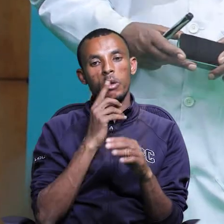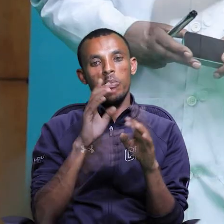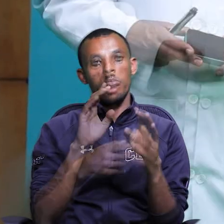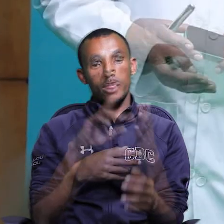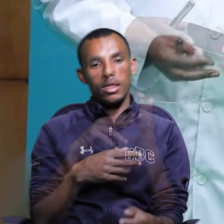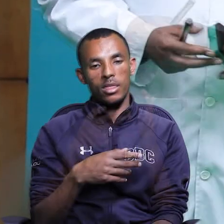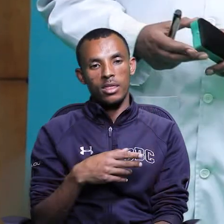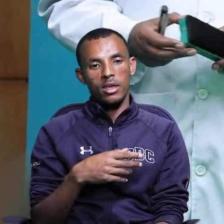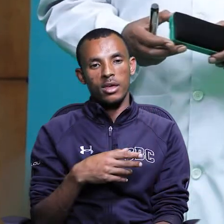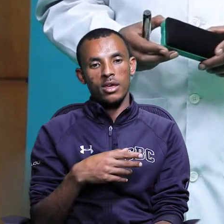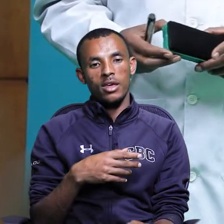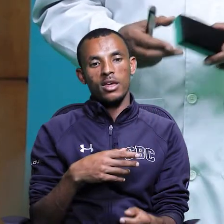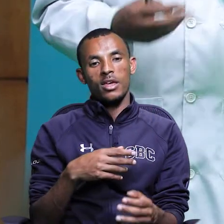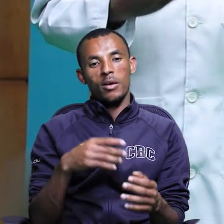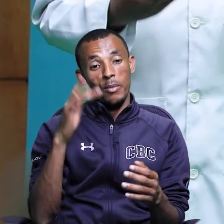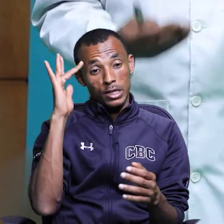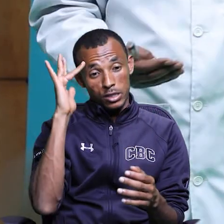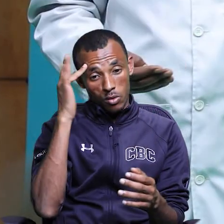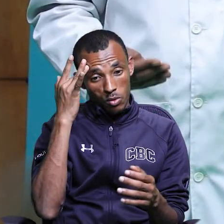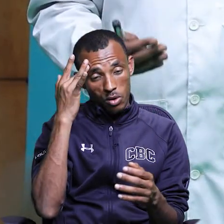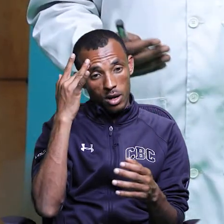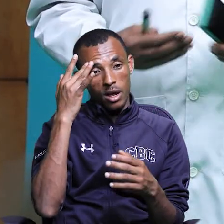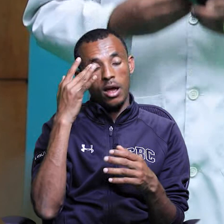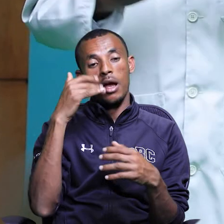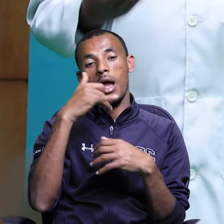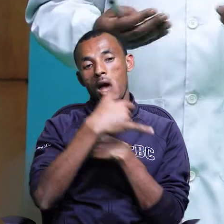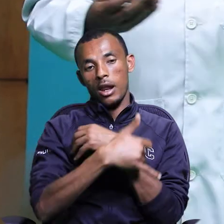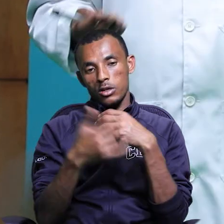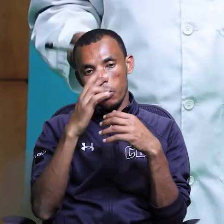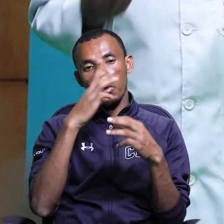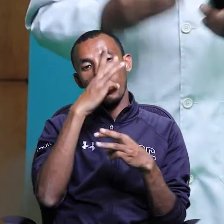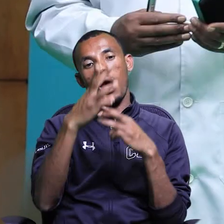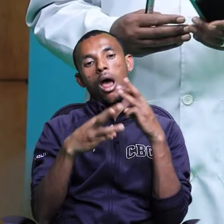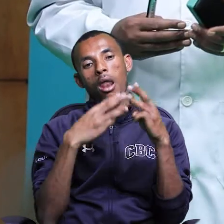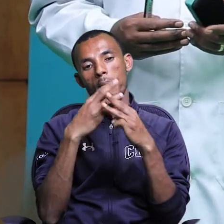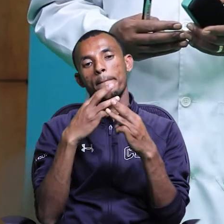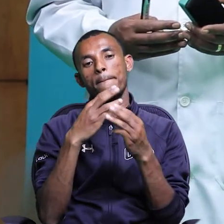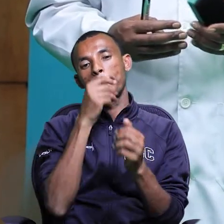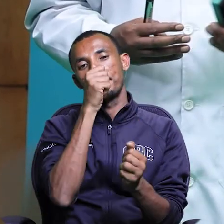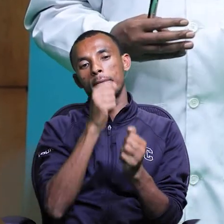በማለት ወረርሽኙን በሀገራችን እንዲሁም በዓለማችን እንዲያጠፋልን፣